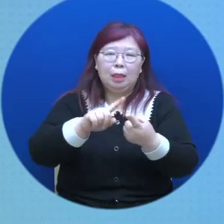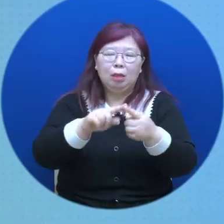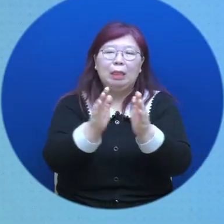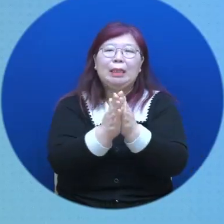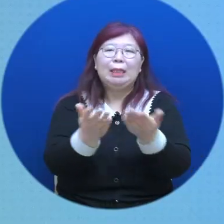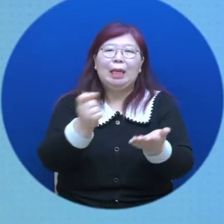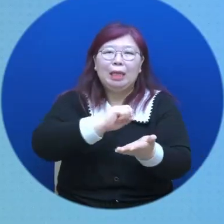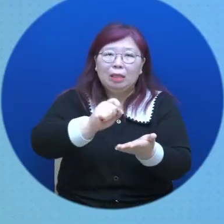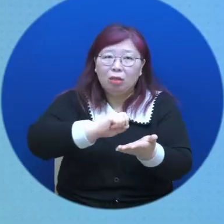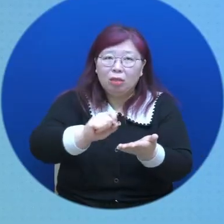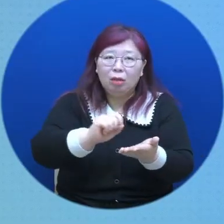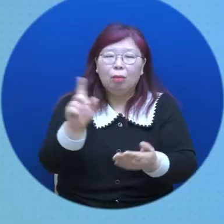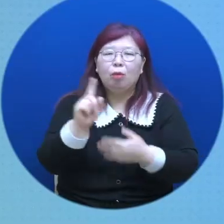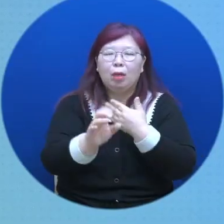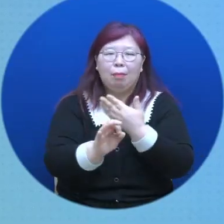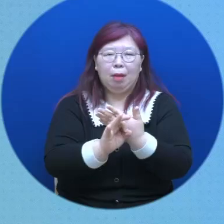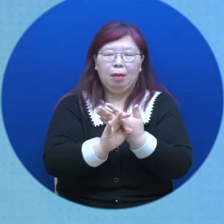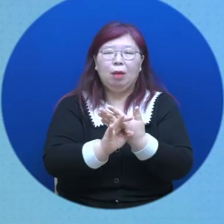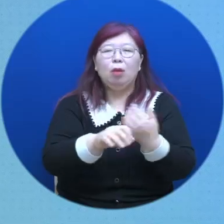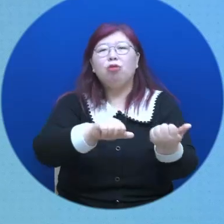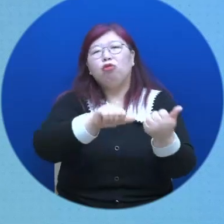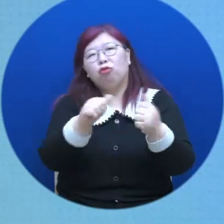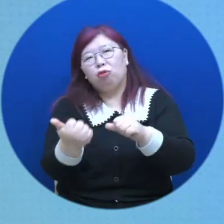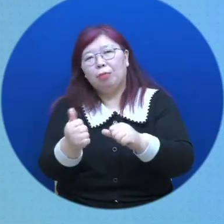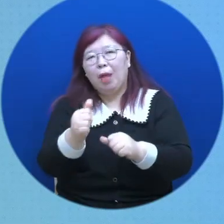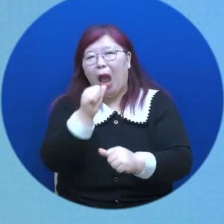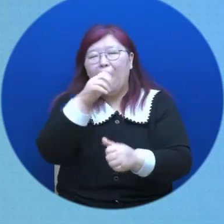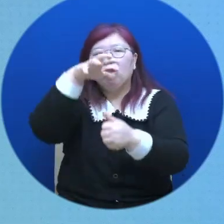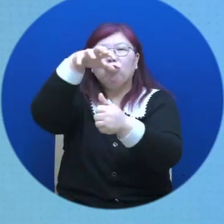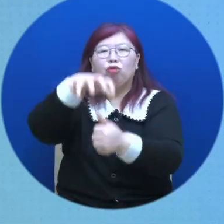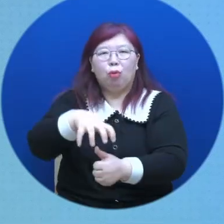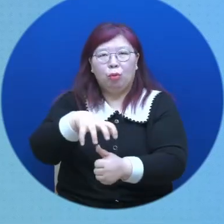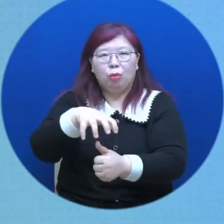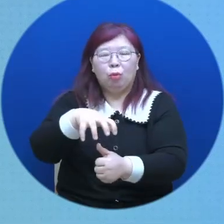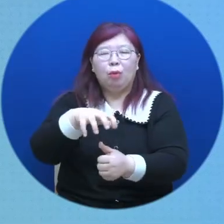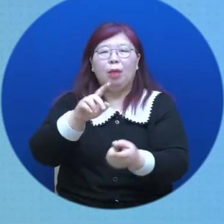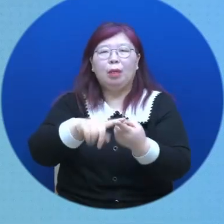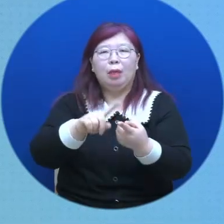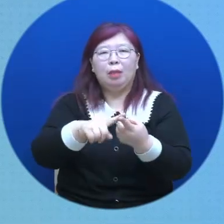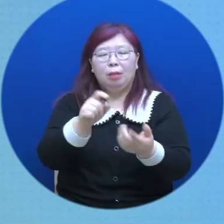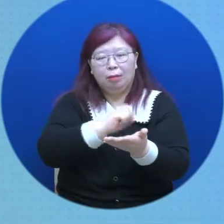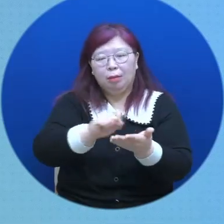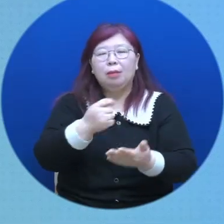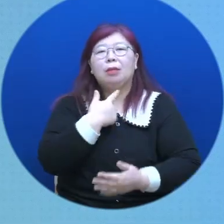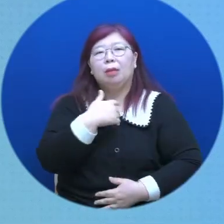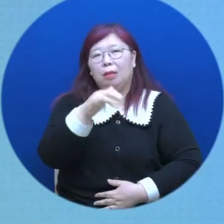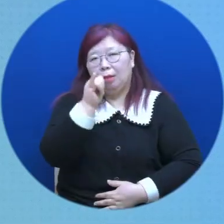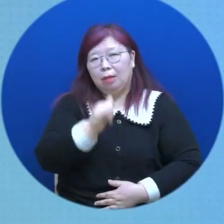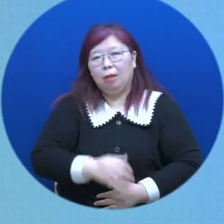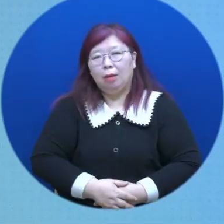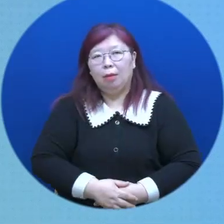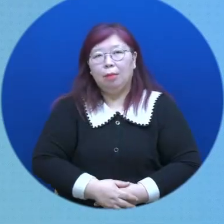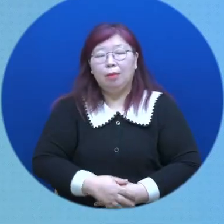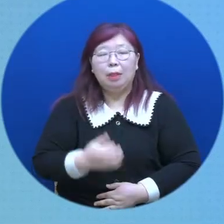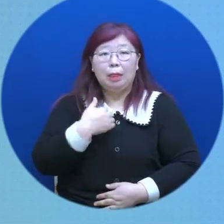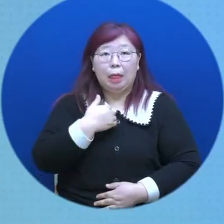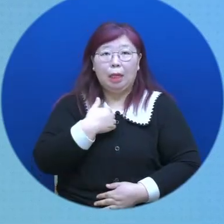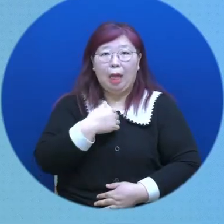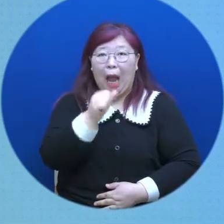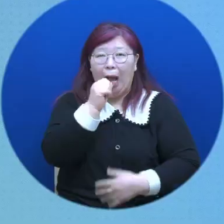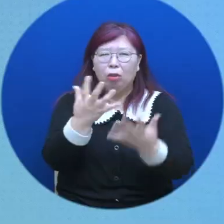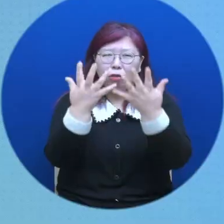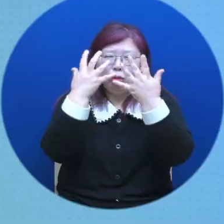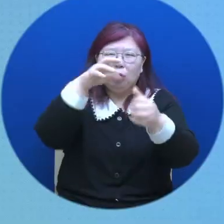수용소라고 하는 책입니다. 이 책에서 자기가 수용소에 갇혀